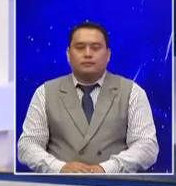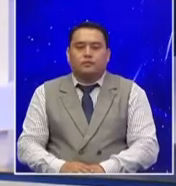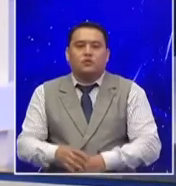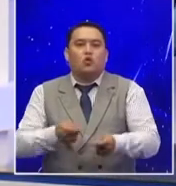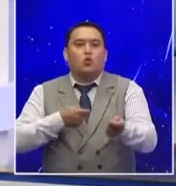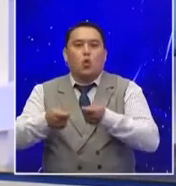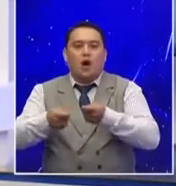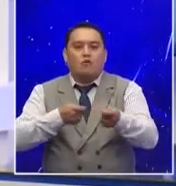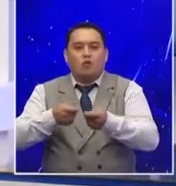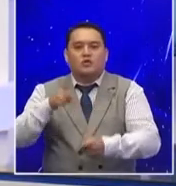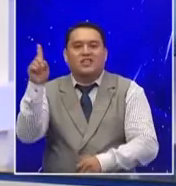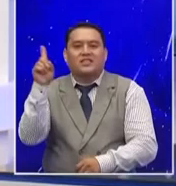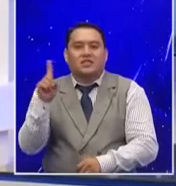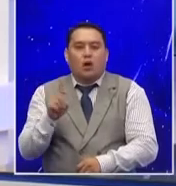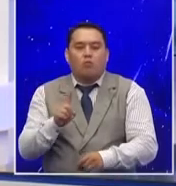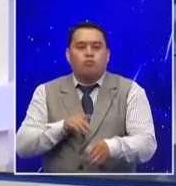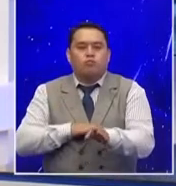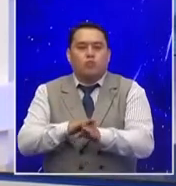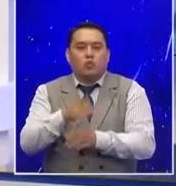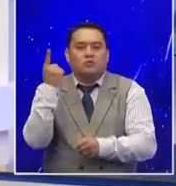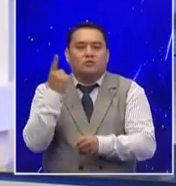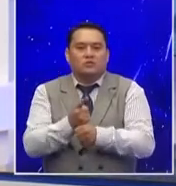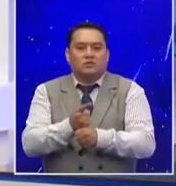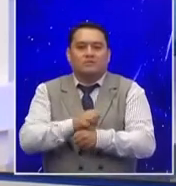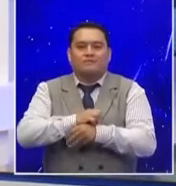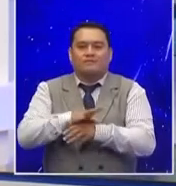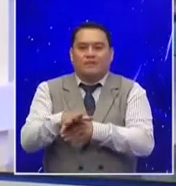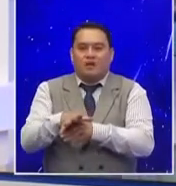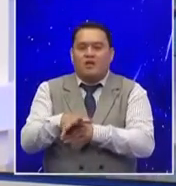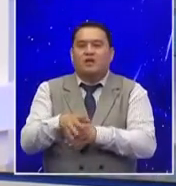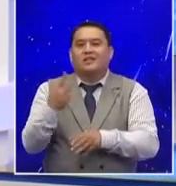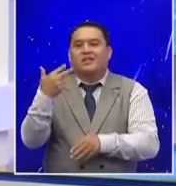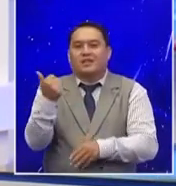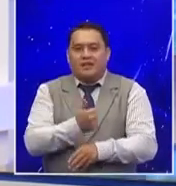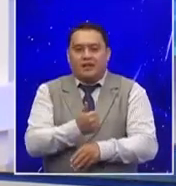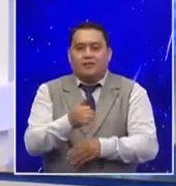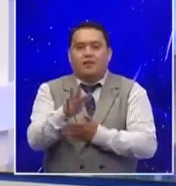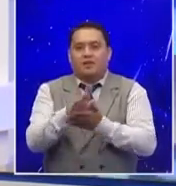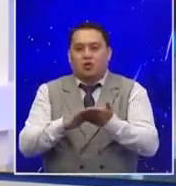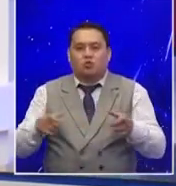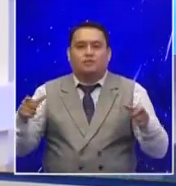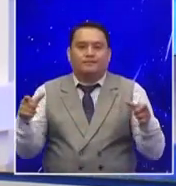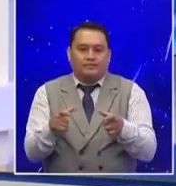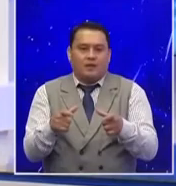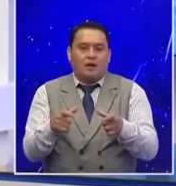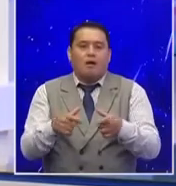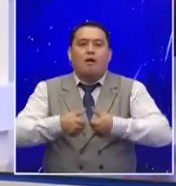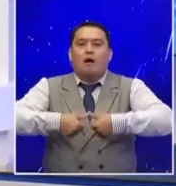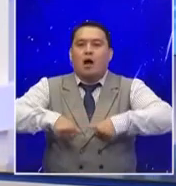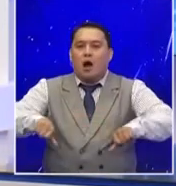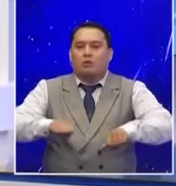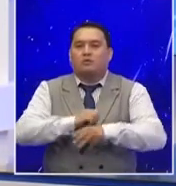Израильское правительство одобрило введение полного карантина из-за ситуации с коронавирусом сроком на 3 недели. Ранее правительственная комиссия